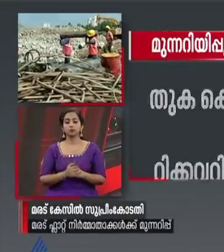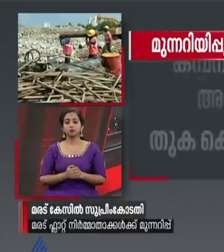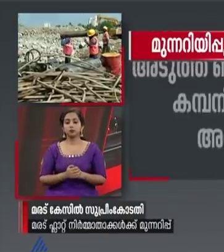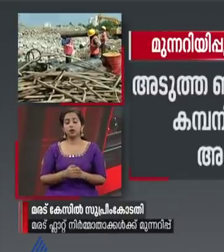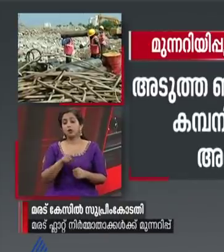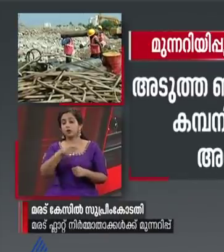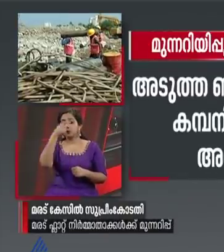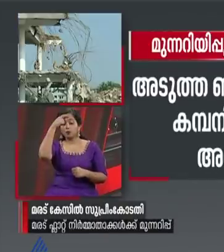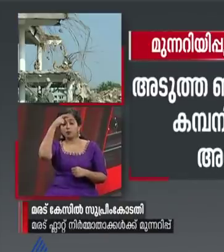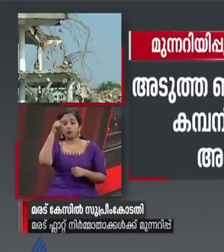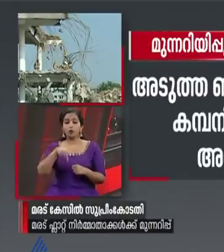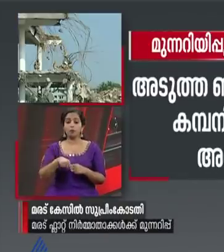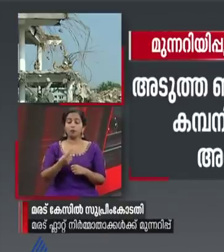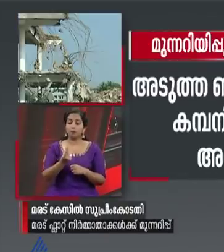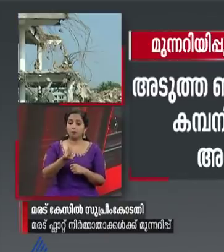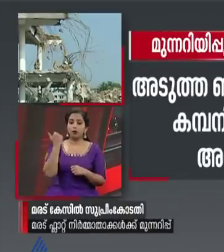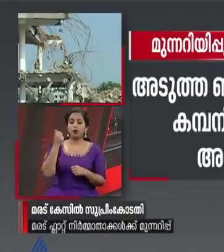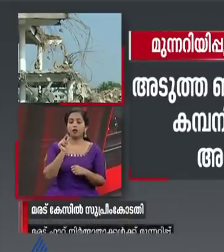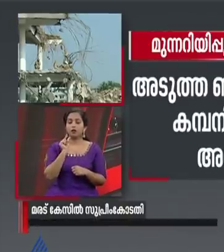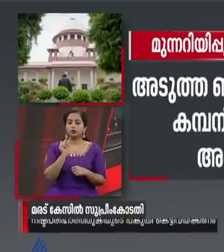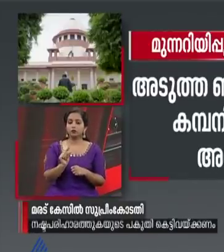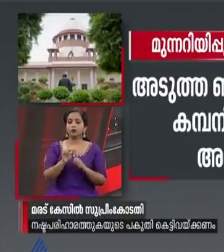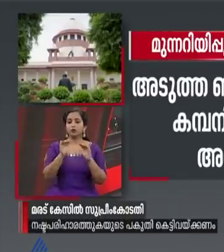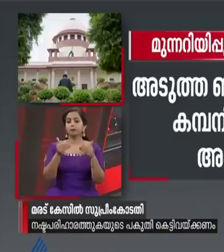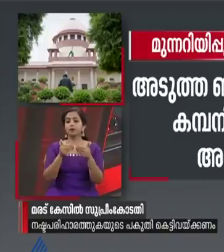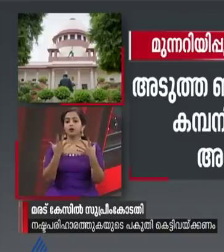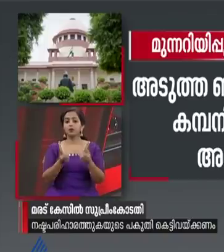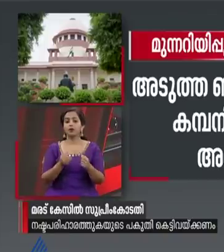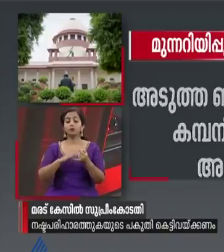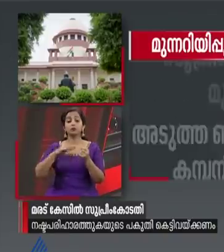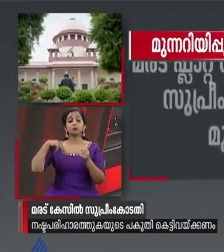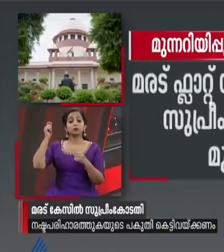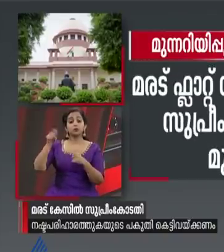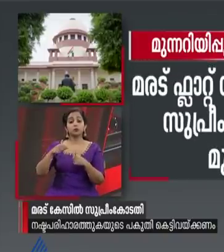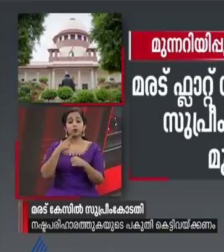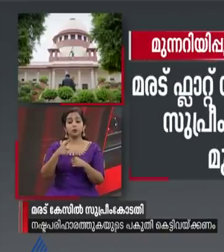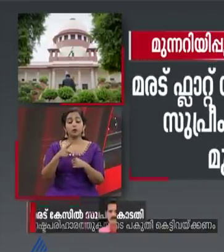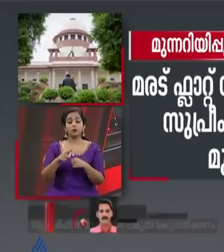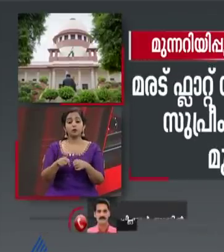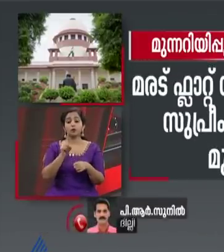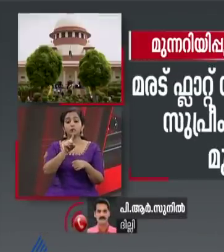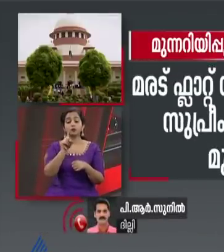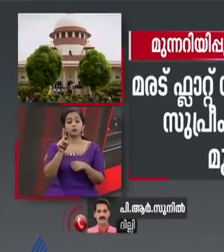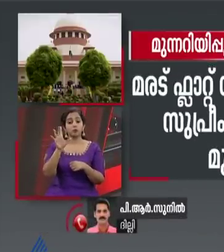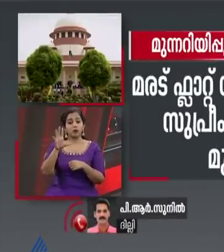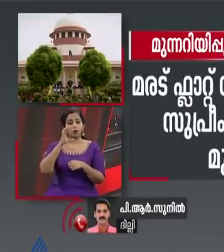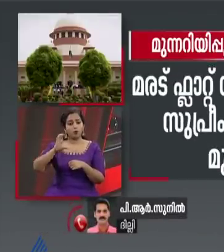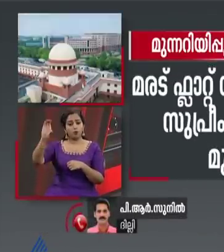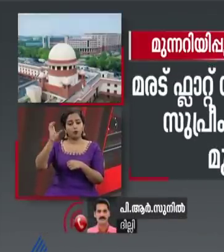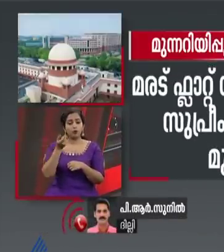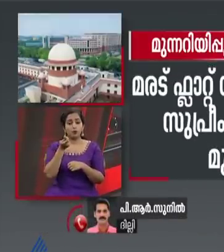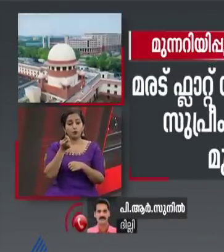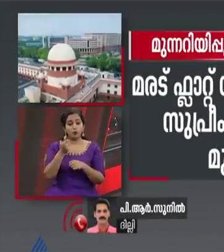ഇക്കാര്യത്തിൽ അടിയന്തര ഇടപെടൽ വേണമെന്ന് സംസ്ഥാന സർക്കാർ ഇന്ന് സുപ്രീംകോടതിയിൽ ആവശ്യപ്പെട്ടു. ആകെ 115 കോടി രൂപയാണ് ഫ്ളാറ്റ്